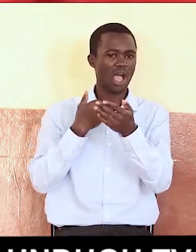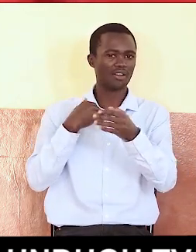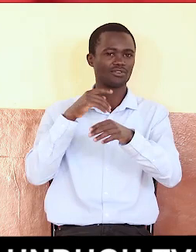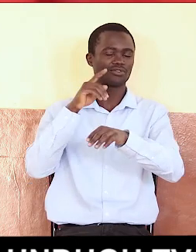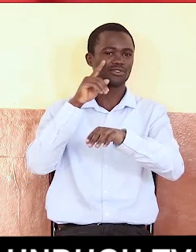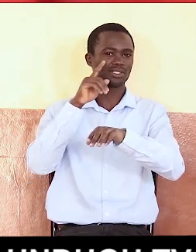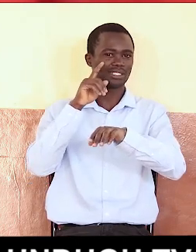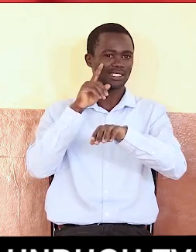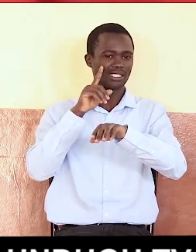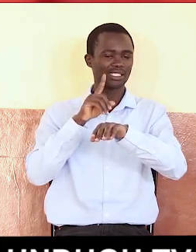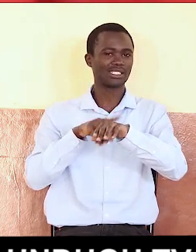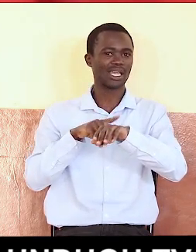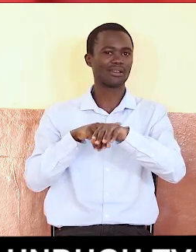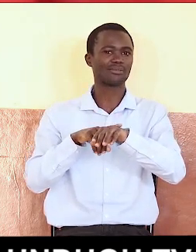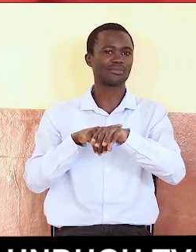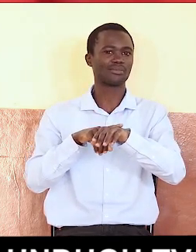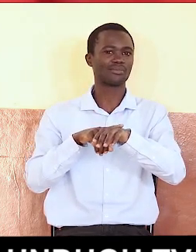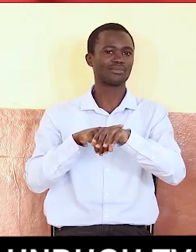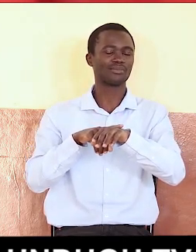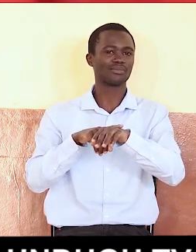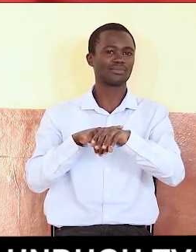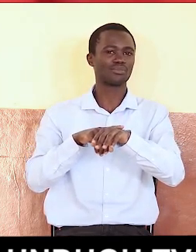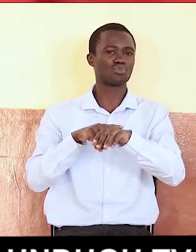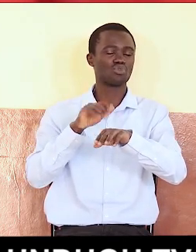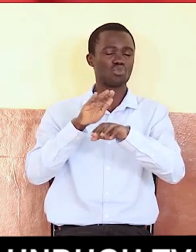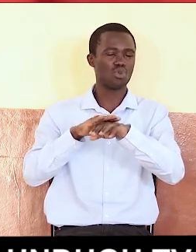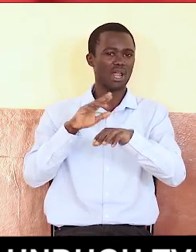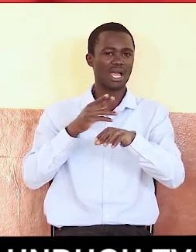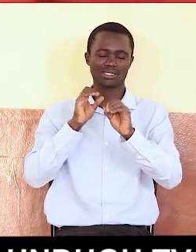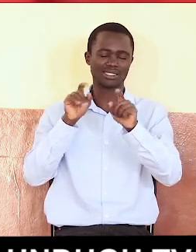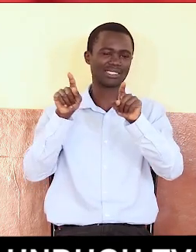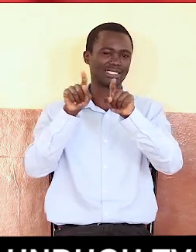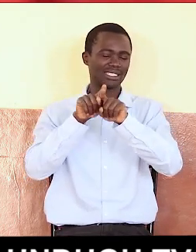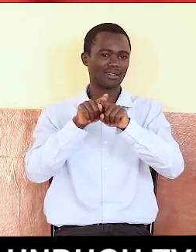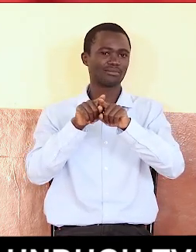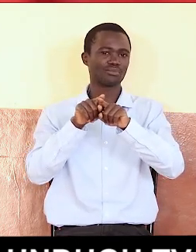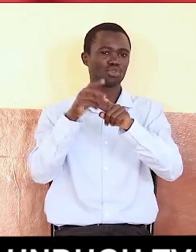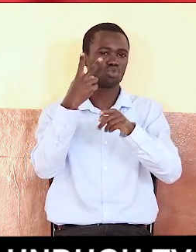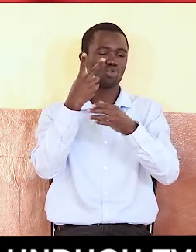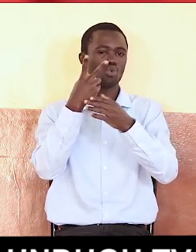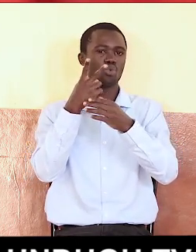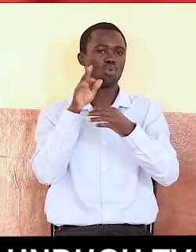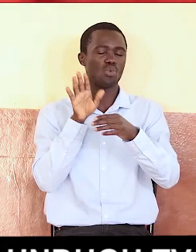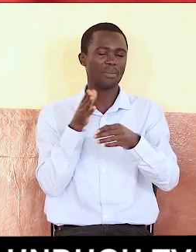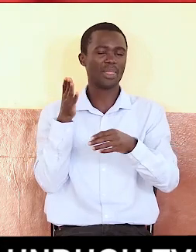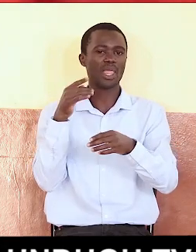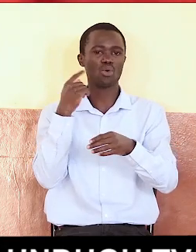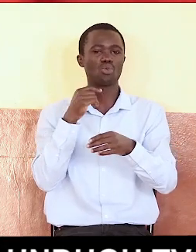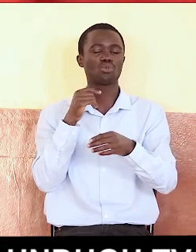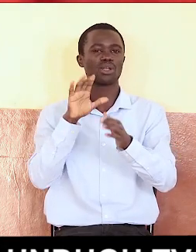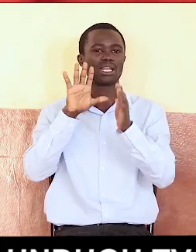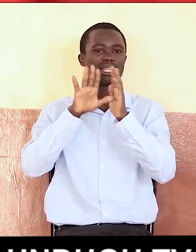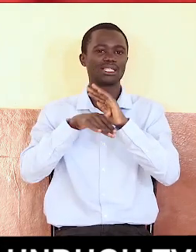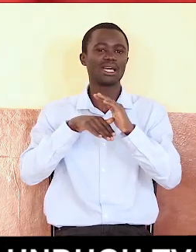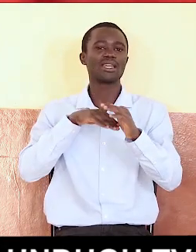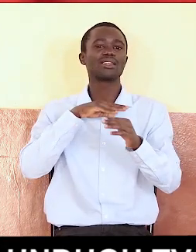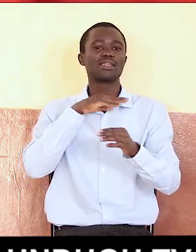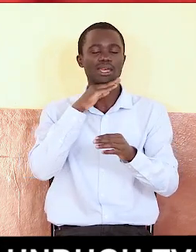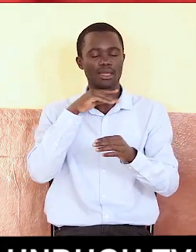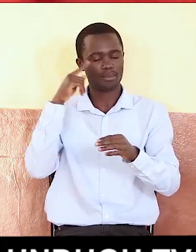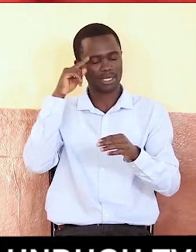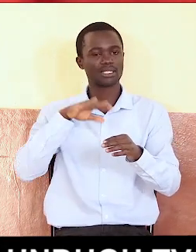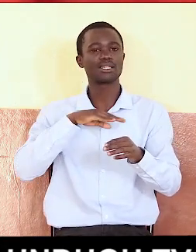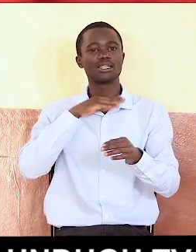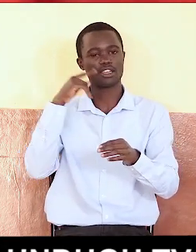hautatufaa, kama wakati wa Feristas na Papetua, mwisho walikufa, lakini walikufa kwa ajili ya